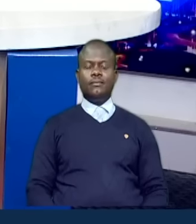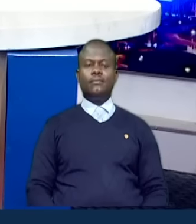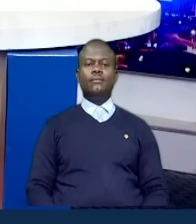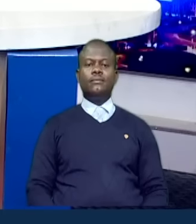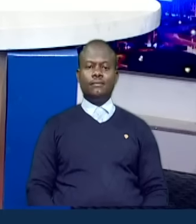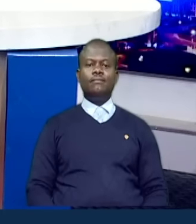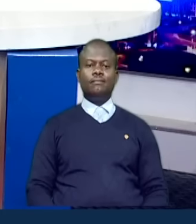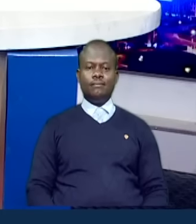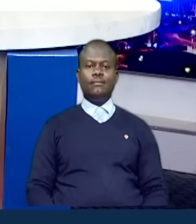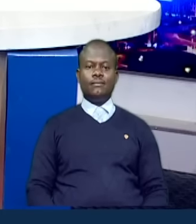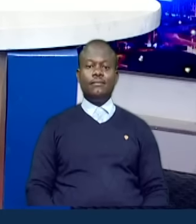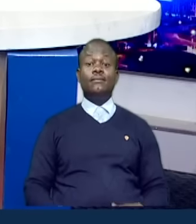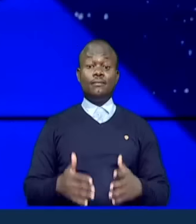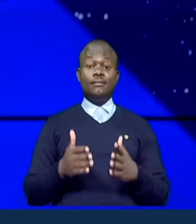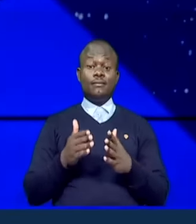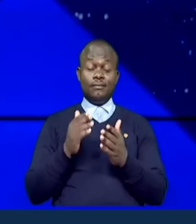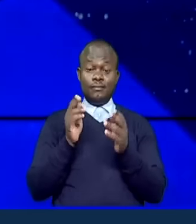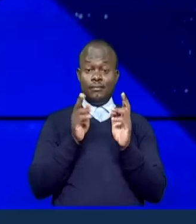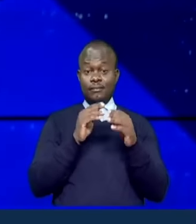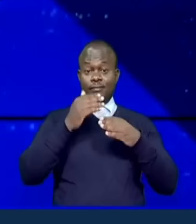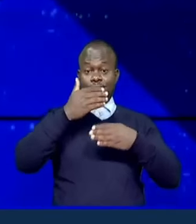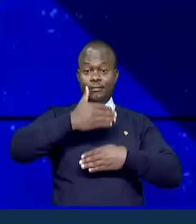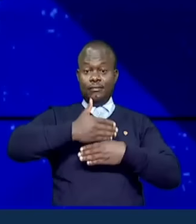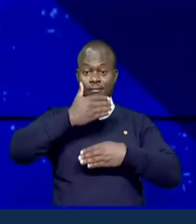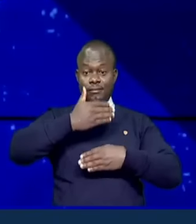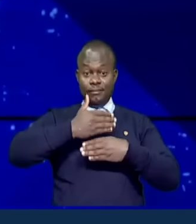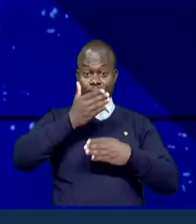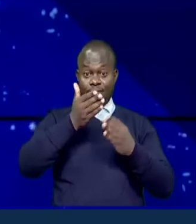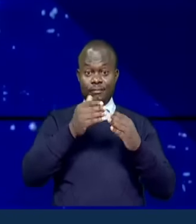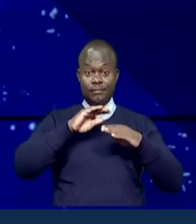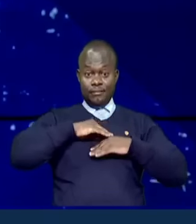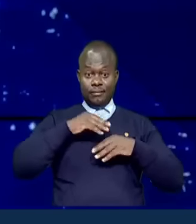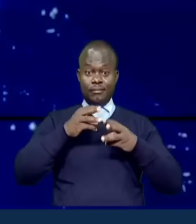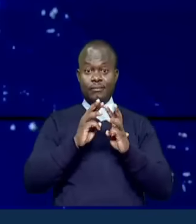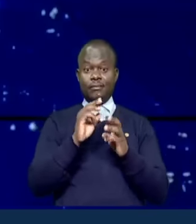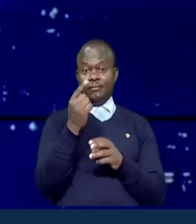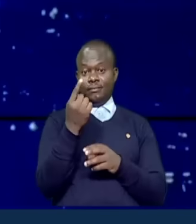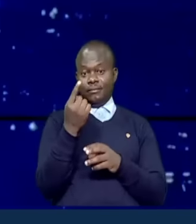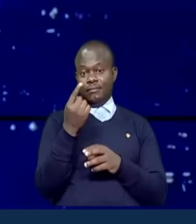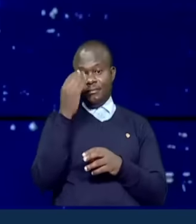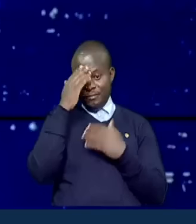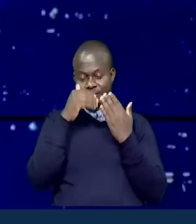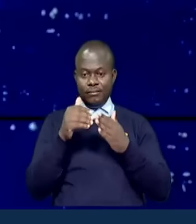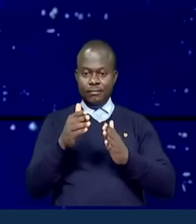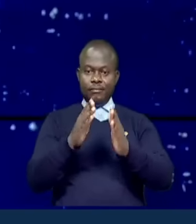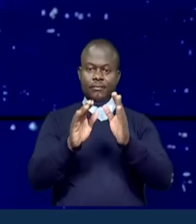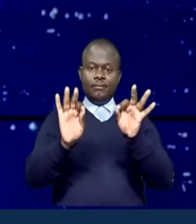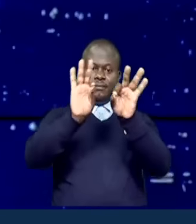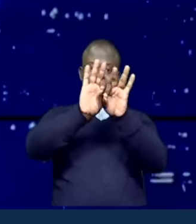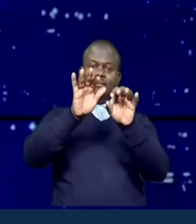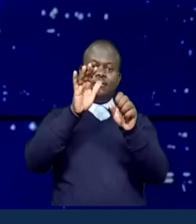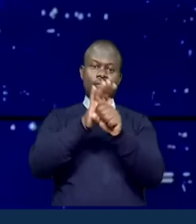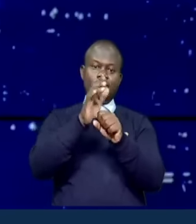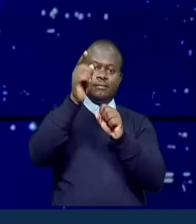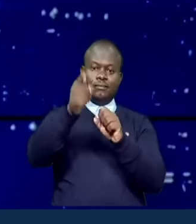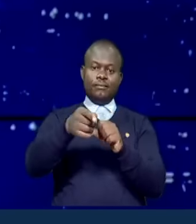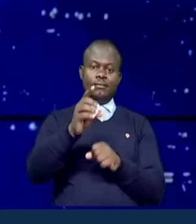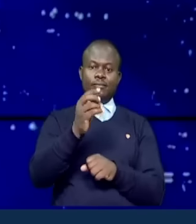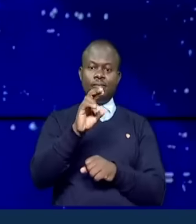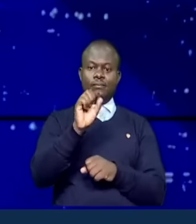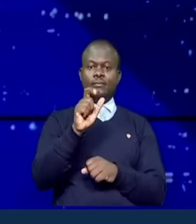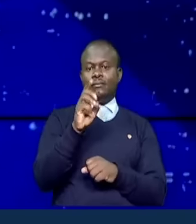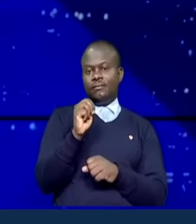waruhari ushobora kuba waruhagize mu rwego rumwe kuko niwo muhora w'ingenzi cyane ugenda ukagera Dar es Salaam kuko